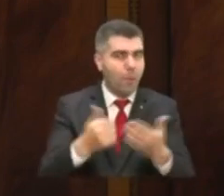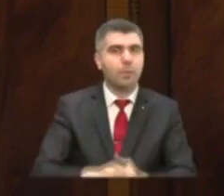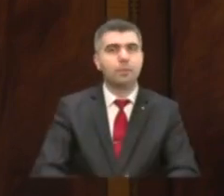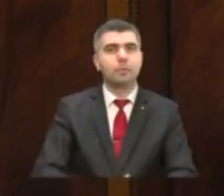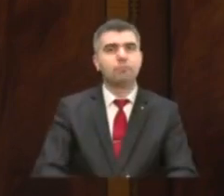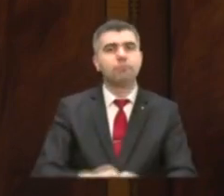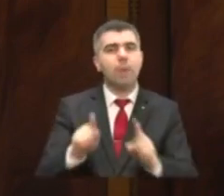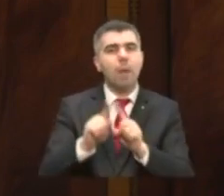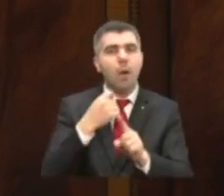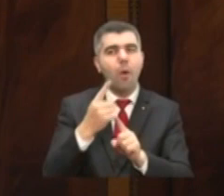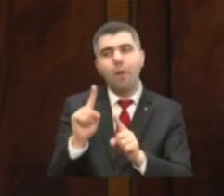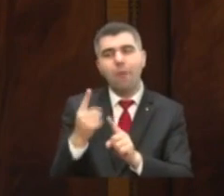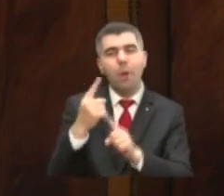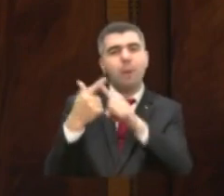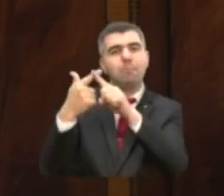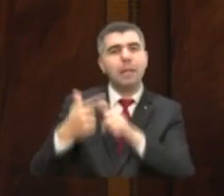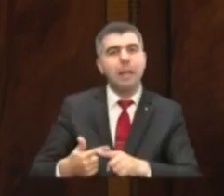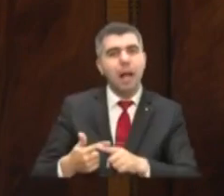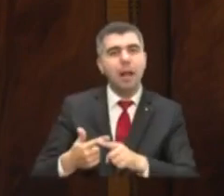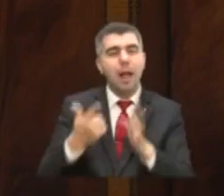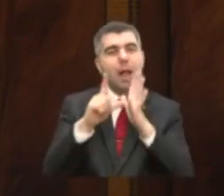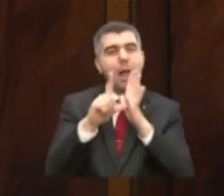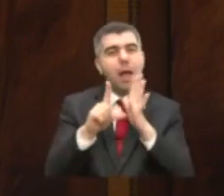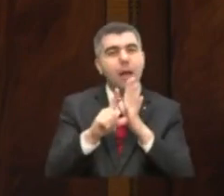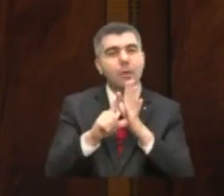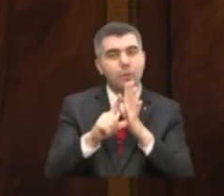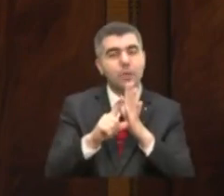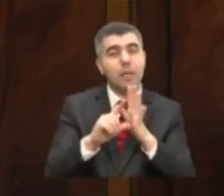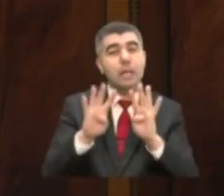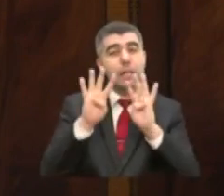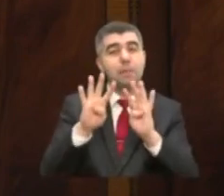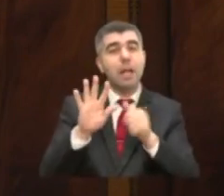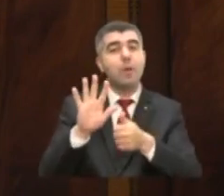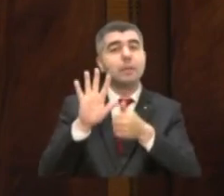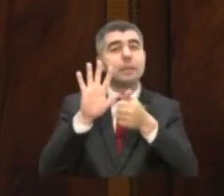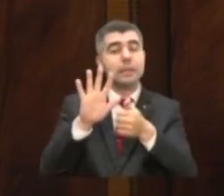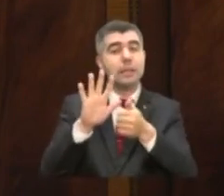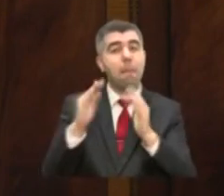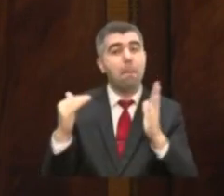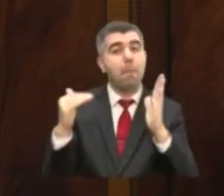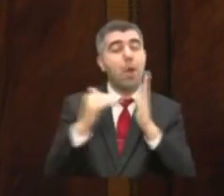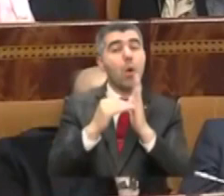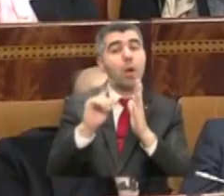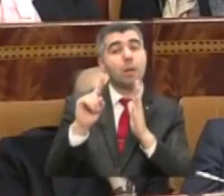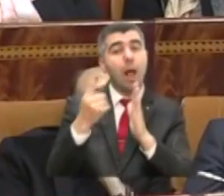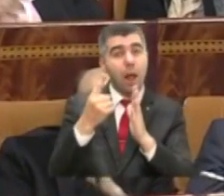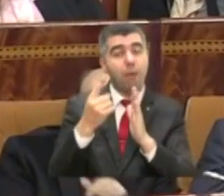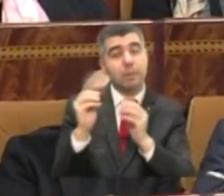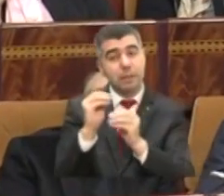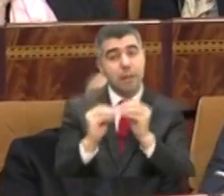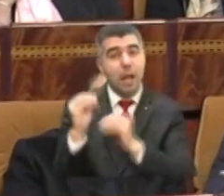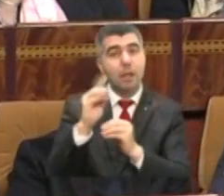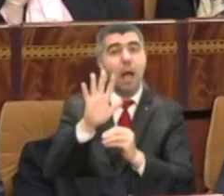القضية الميزانية اللي وصلت اليوم في مشروع قانون المالية اللي عندكم 68 مليون درهم و275 بزيادة